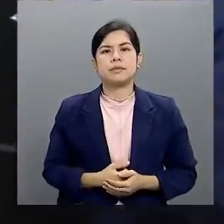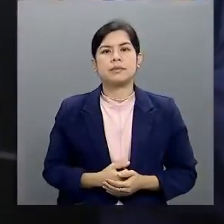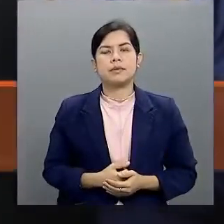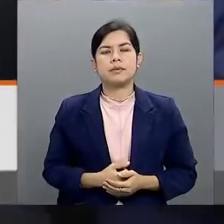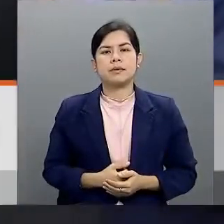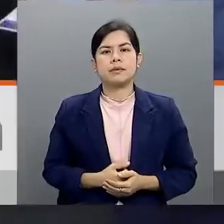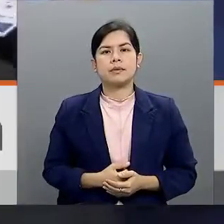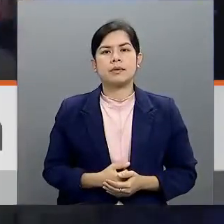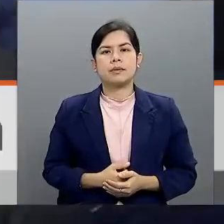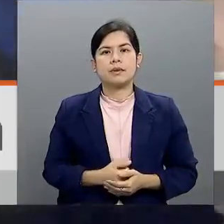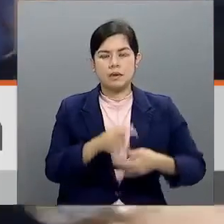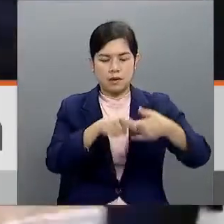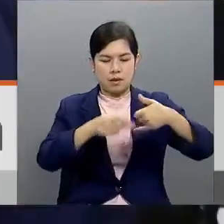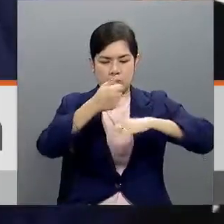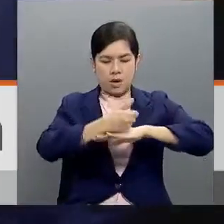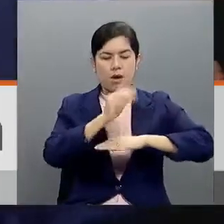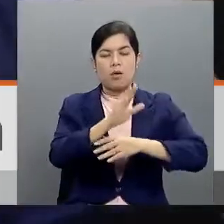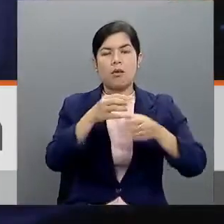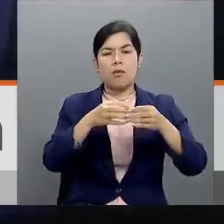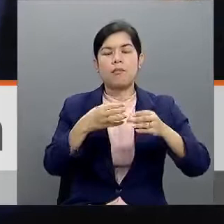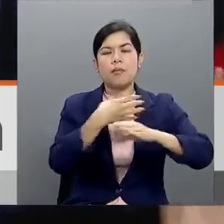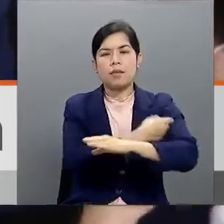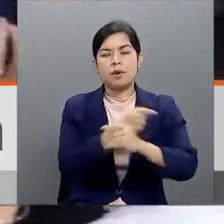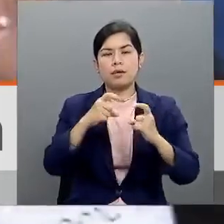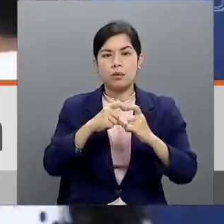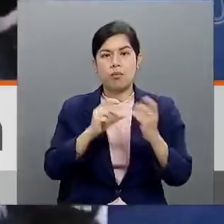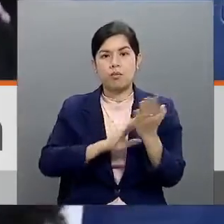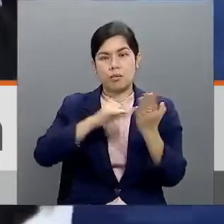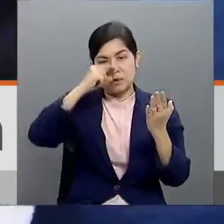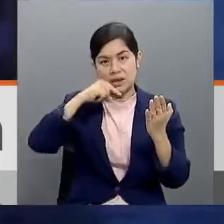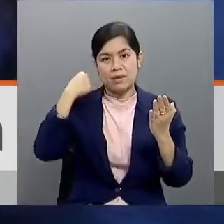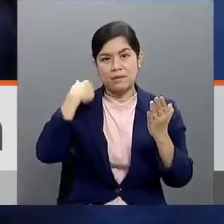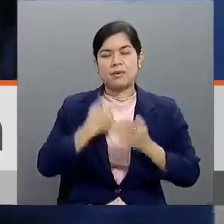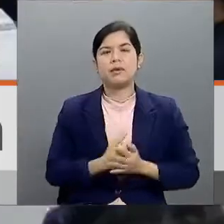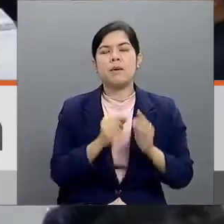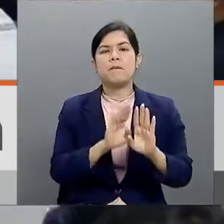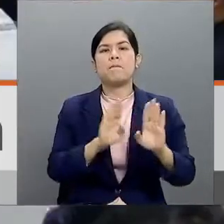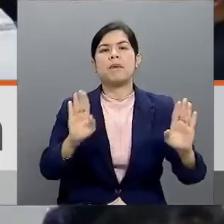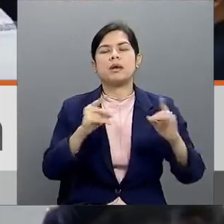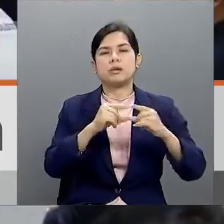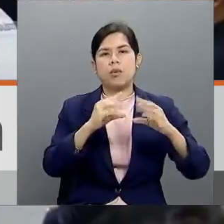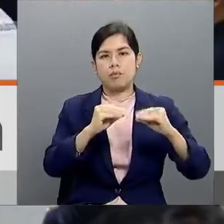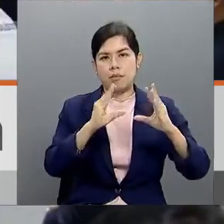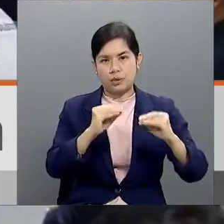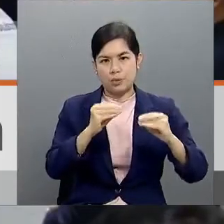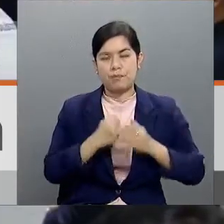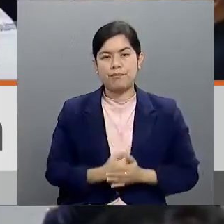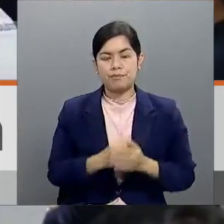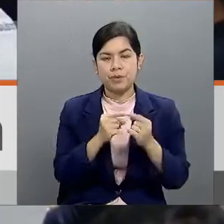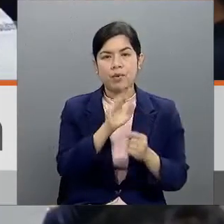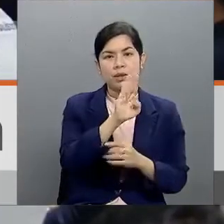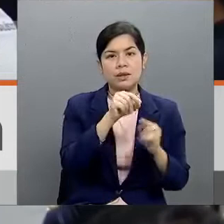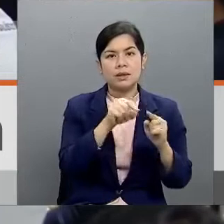กูลหัวหน้าพรรคภูมิใจไทยเป็นประธานเปิดการประชุมพรรคภูมิใจไทยสัญจรที่จังหวัดภูเก็ตระหว่าง 4ถึง 7กันยายนนี้